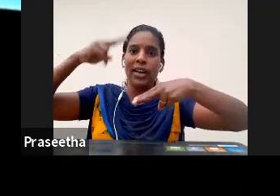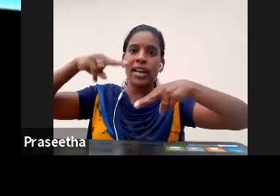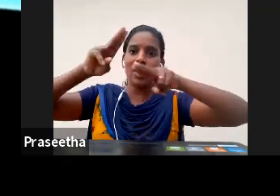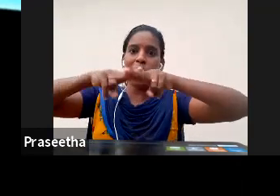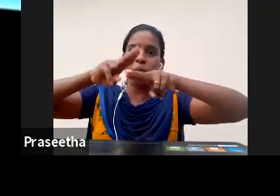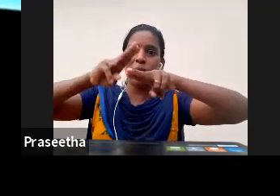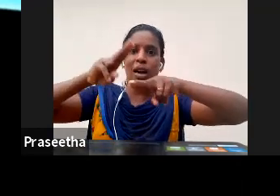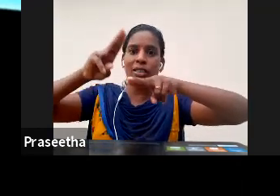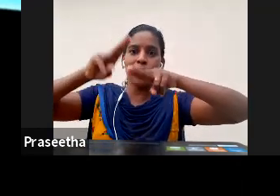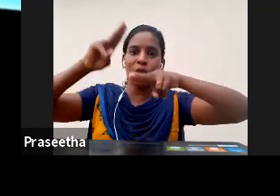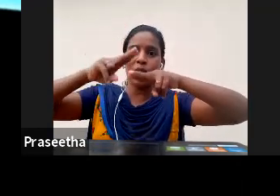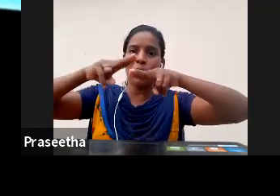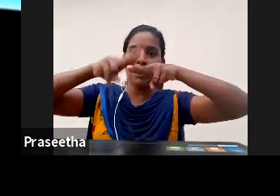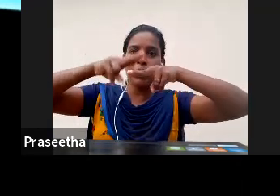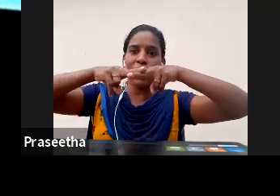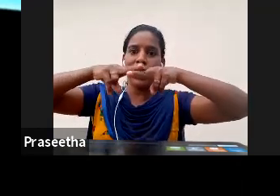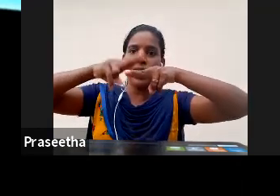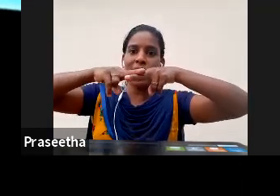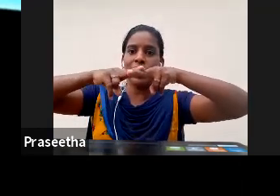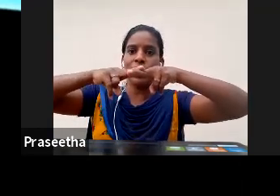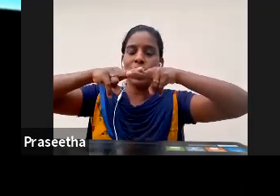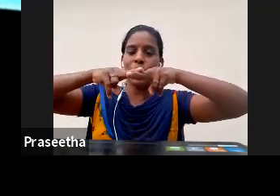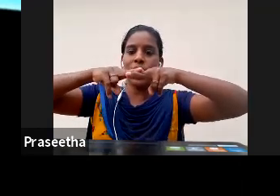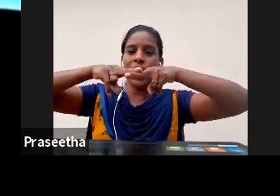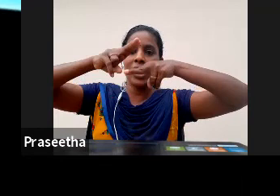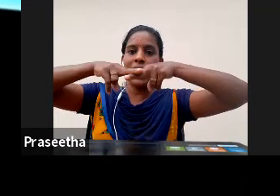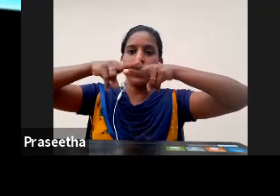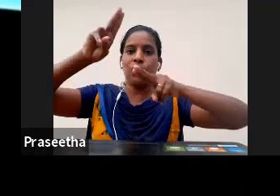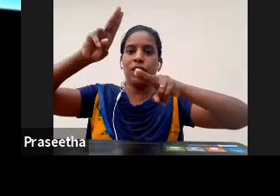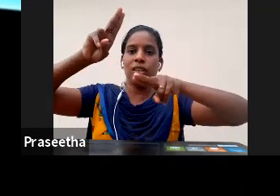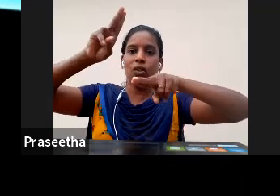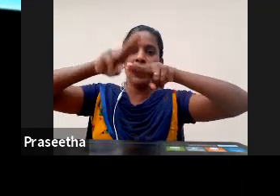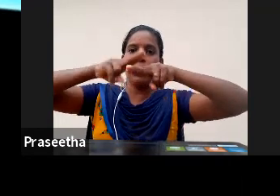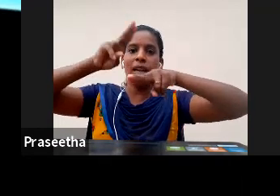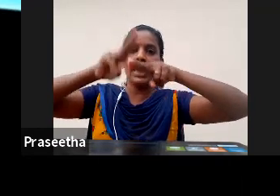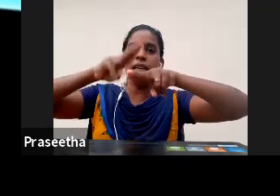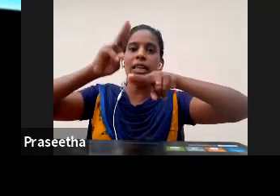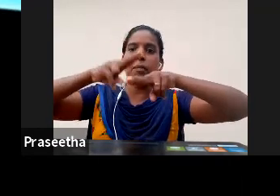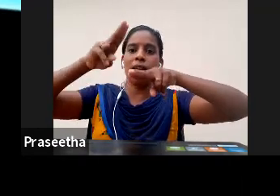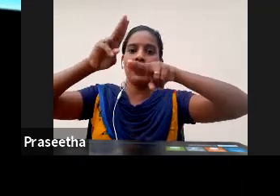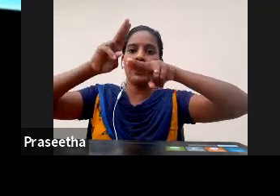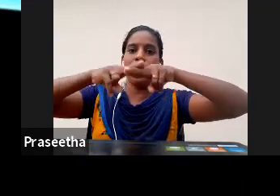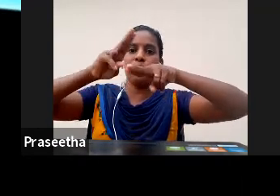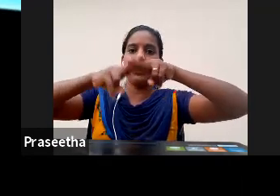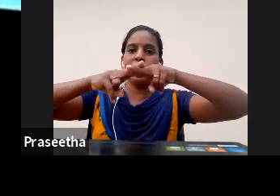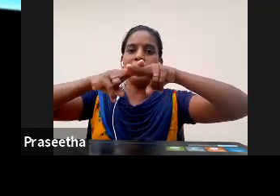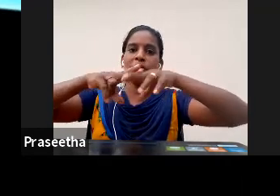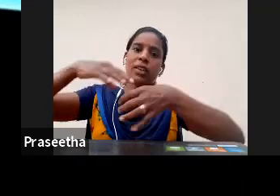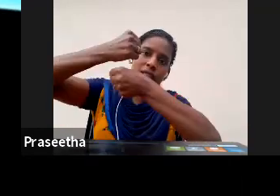നമ്മള് ഫ്രൈഡേ ഒക്കെ പറയുമ്പോ ആഴ്ചയിൽ മൂന്ന് ദിവസം ഒക്കെ പറയുമ്പോ നമ്മള് ഫ്രൈഡേ ഇതൊക്കെ കൊടുക്കുക. എഫ് ഒന്നിന്റെ മേലെ രണ്ട് ടാപ്പാണ്